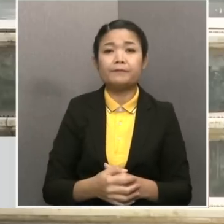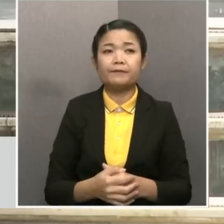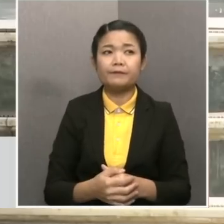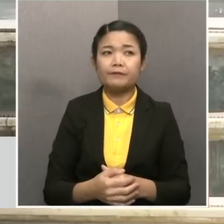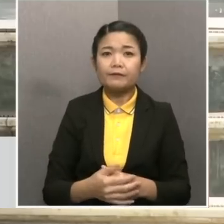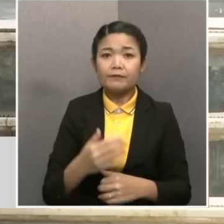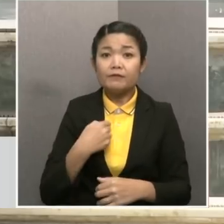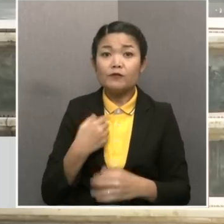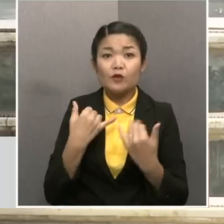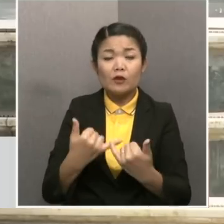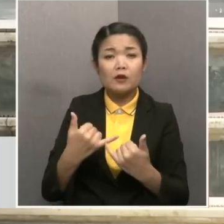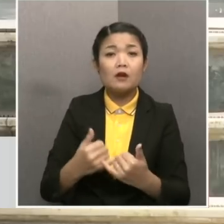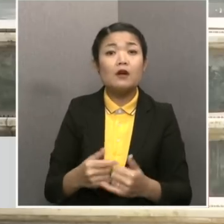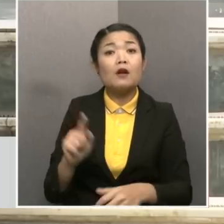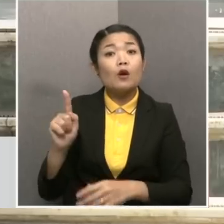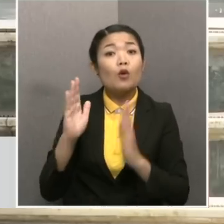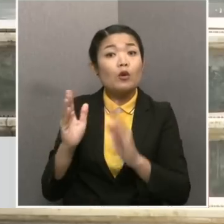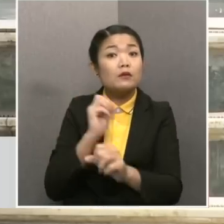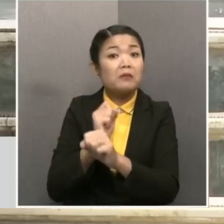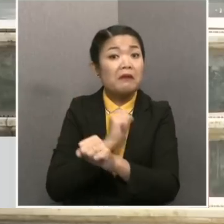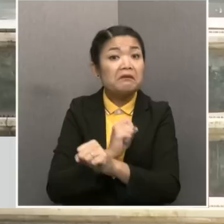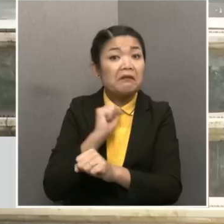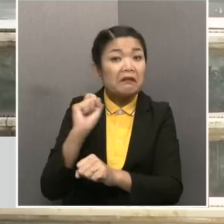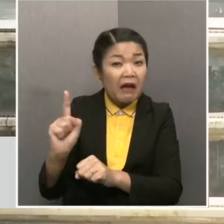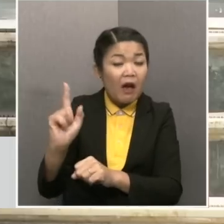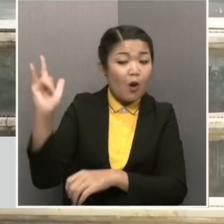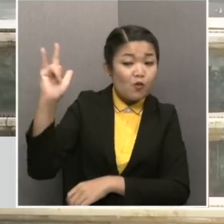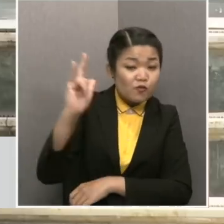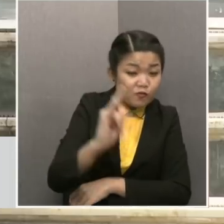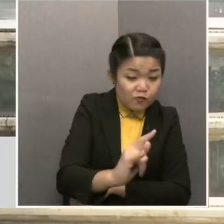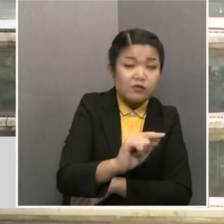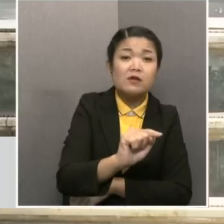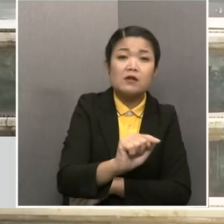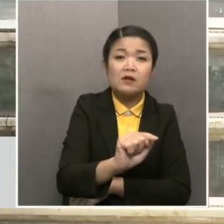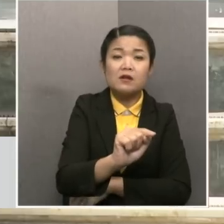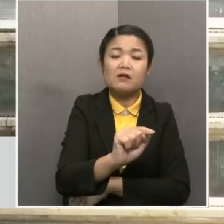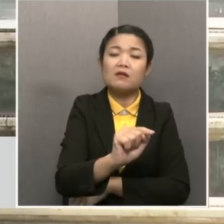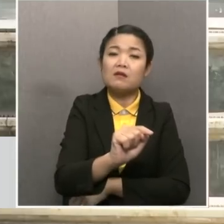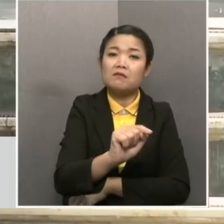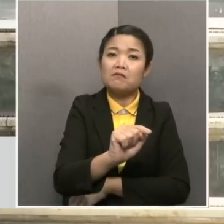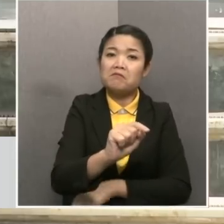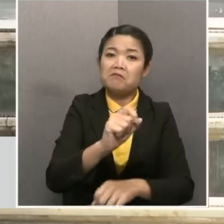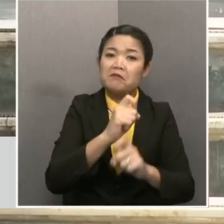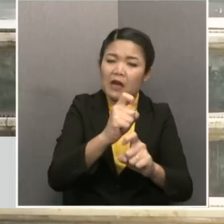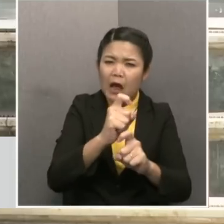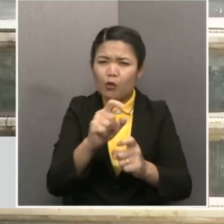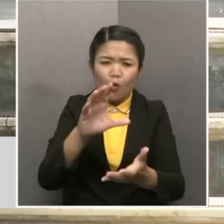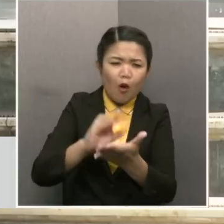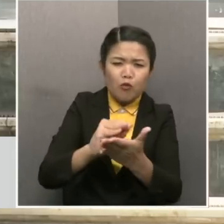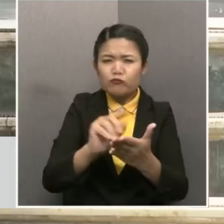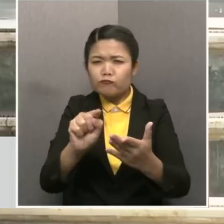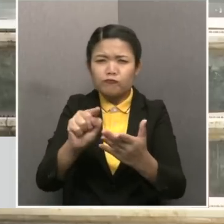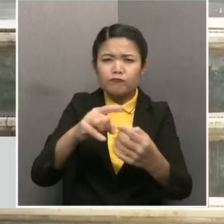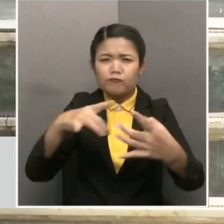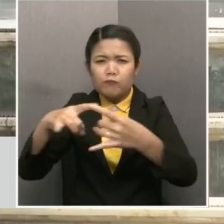ความรวดเร็วในการลำเลียงคนเหล่านี้มาในถึงจุดที่ปลอดภัยแล้วก็สามารถออกมาได้เนี่ยก็ข้อมูลก็ยังสับสนกันอยู่นะครับแต่